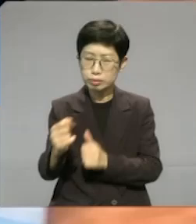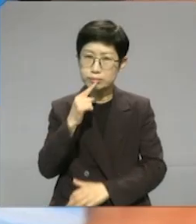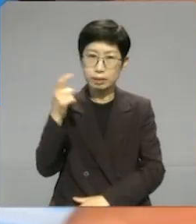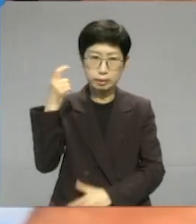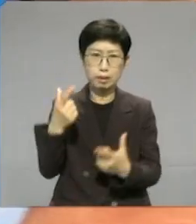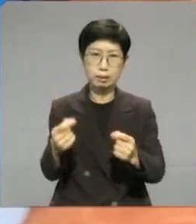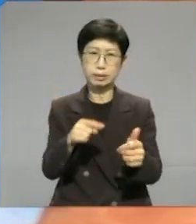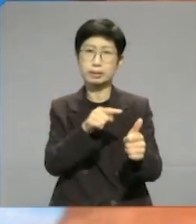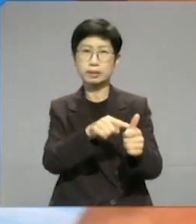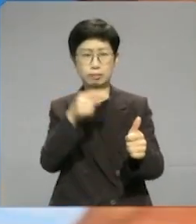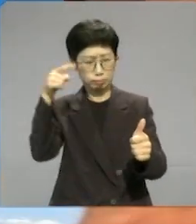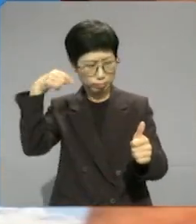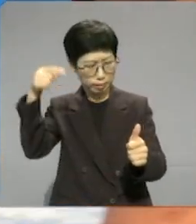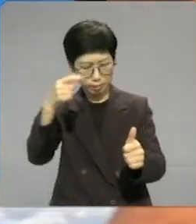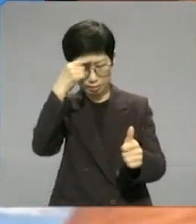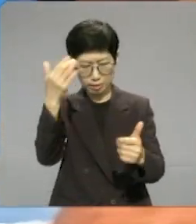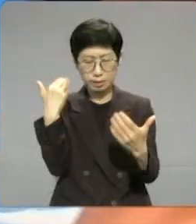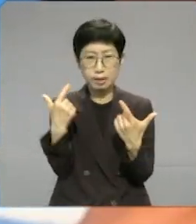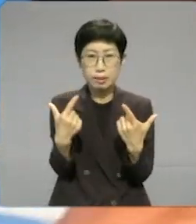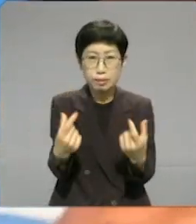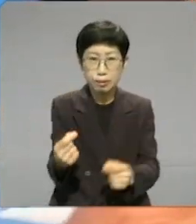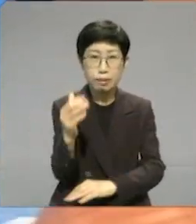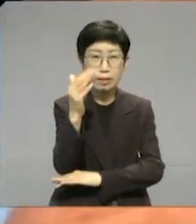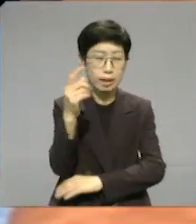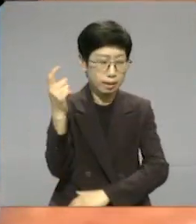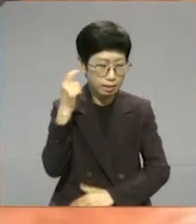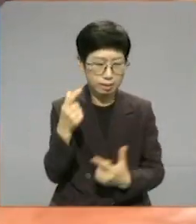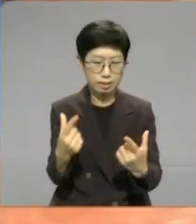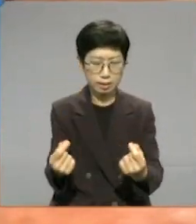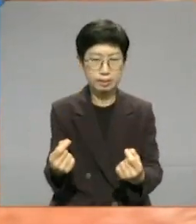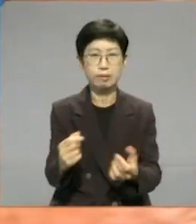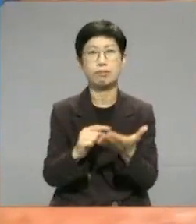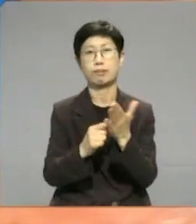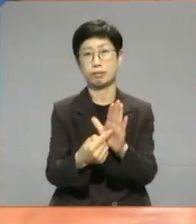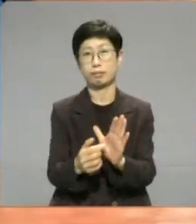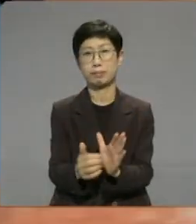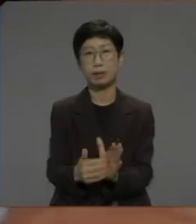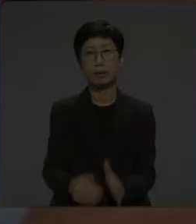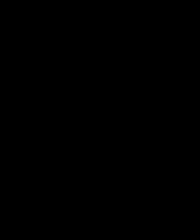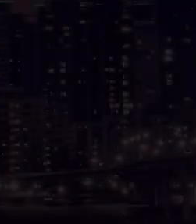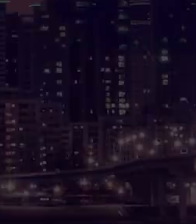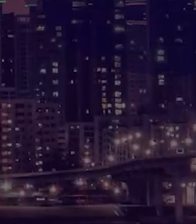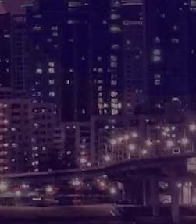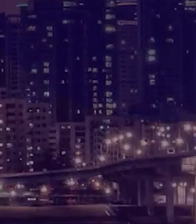예전처럼 미쳤구나 라고 말하는 아내의 목소리가 들리는 것 같았다고 하네요.